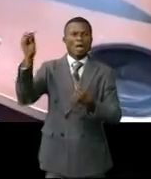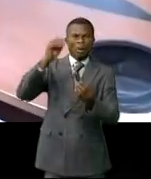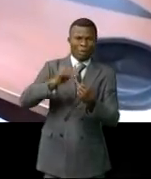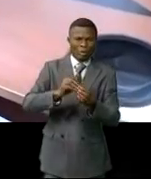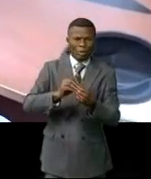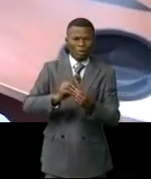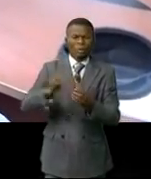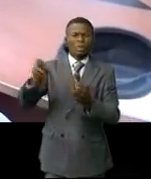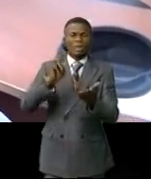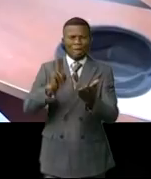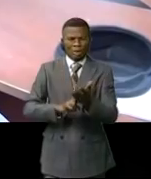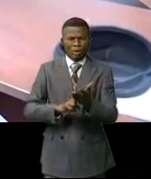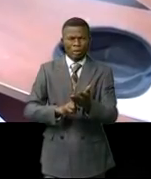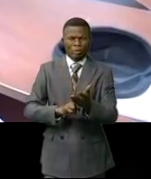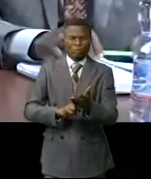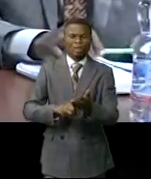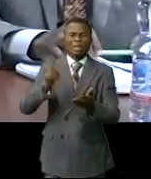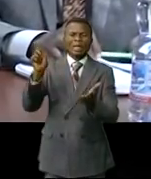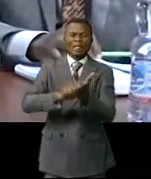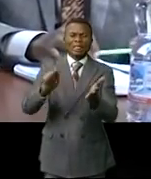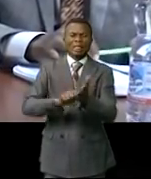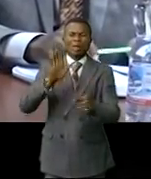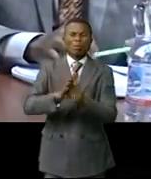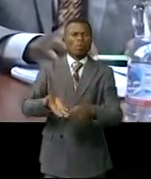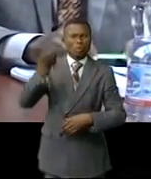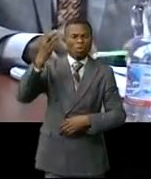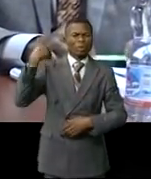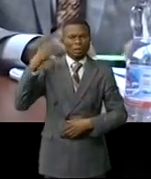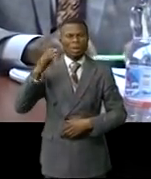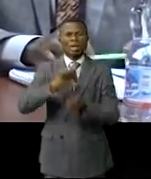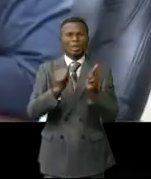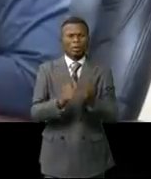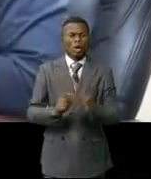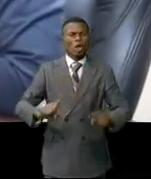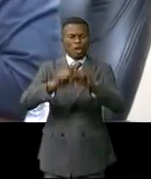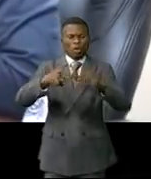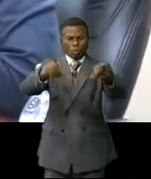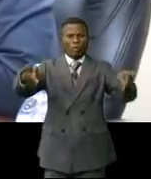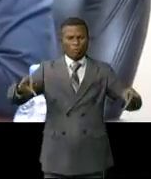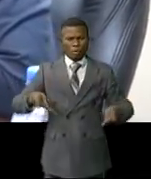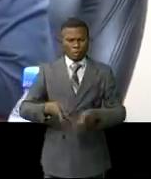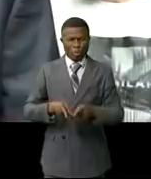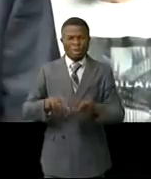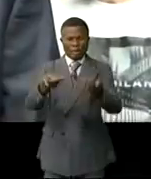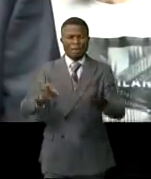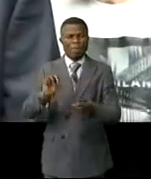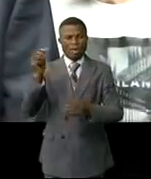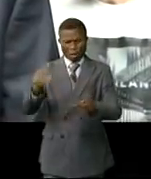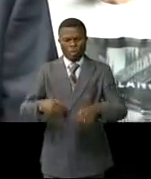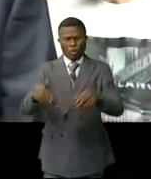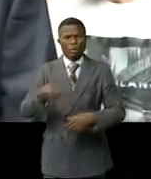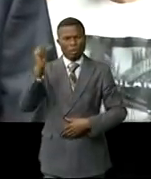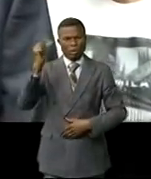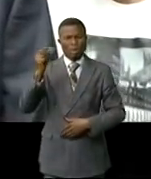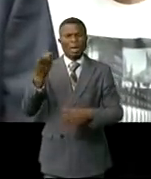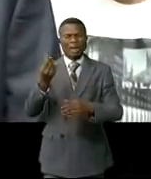leurs assignations, la surtaxation par l'État et le épineux problème des conflits fonciers dans les carrés miniers. Nous utilisons beaucoup d'argent